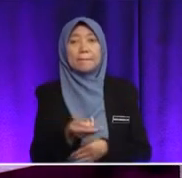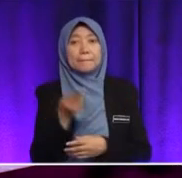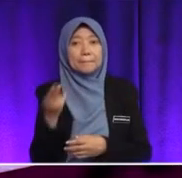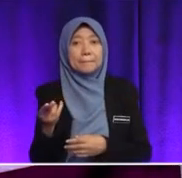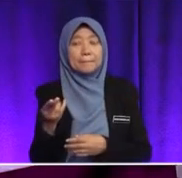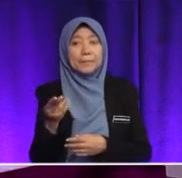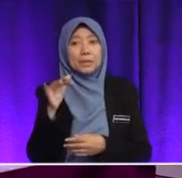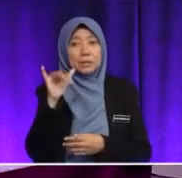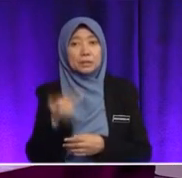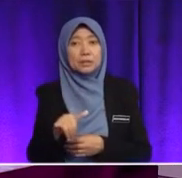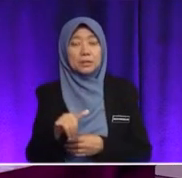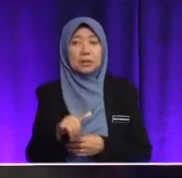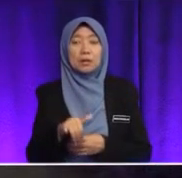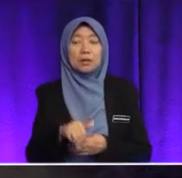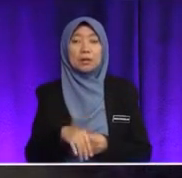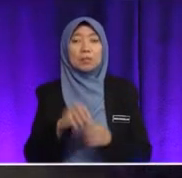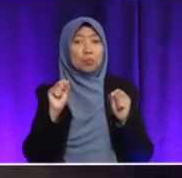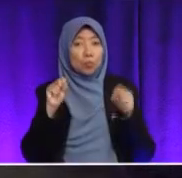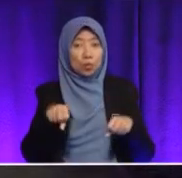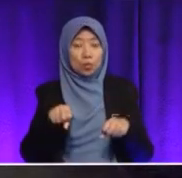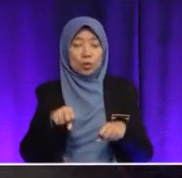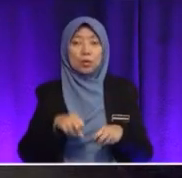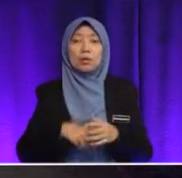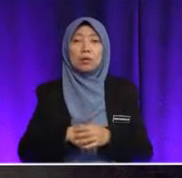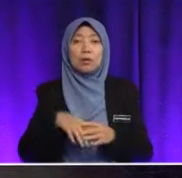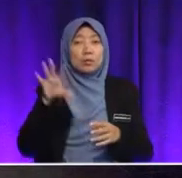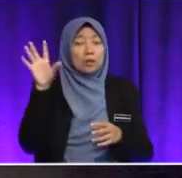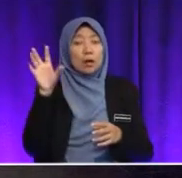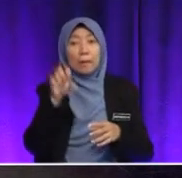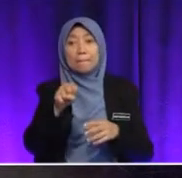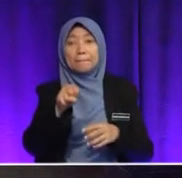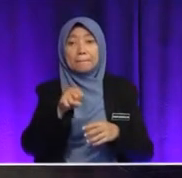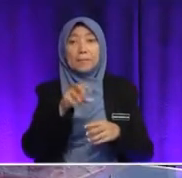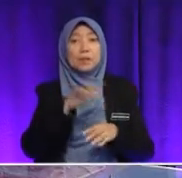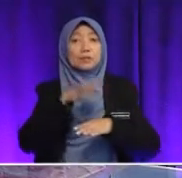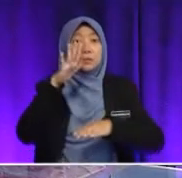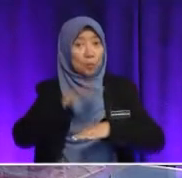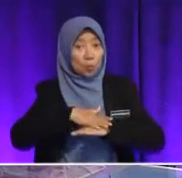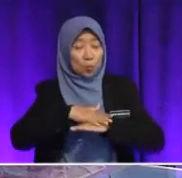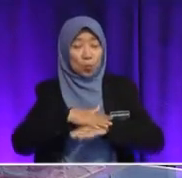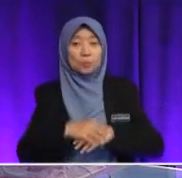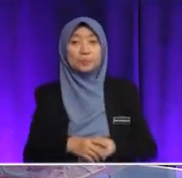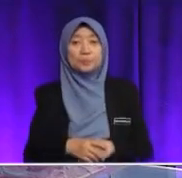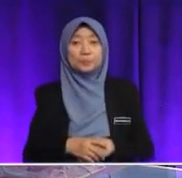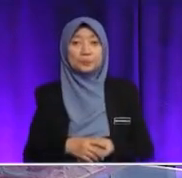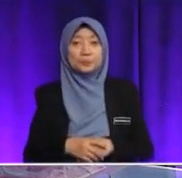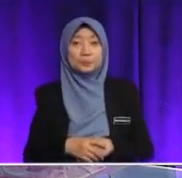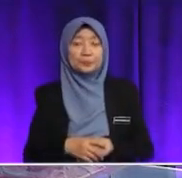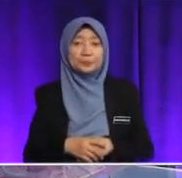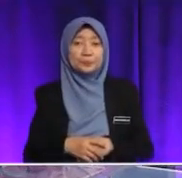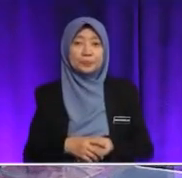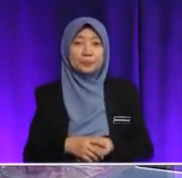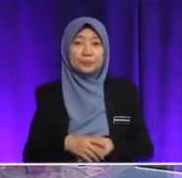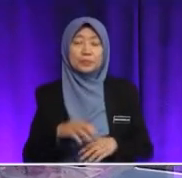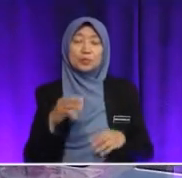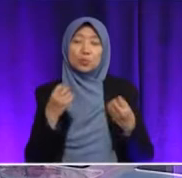tangkap nyamuk tuh dari go-jek Hah Yang ini ah q&a yanila